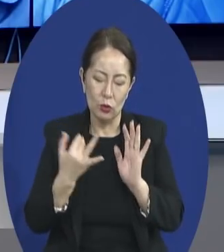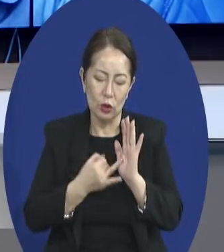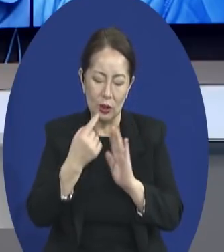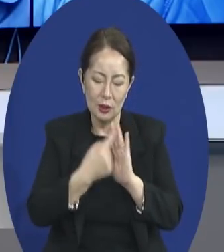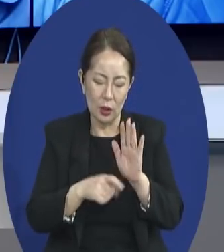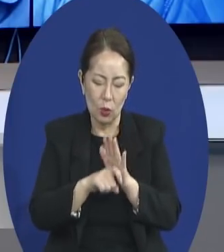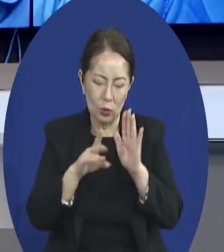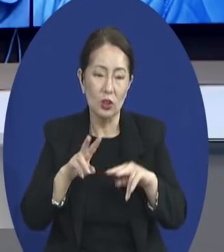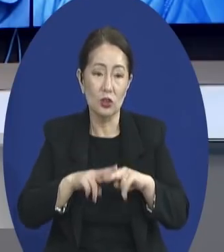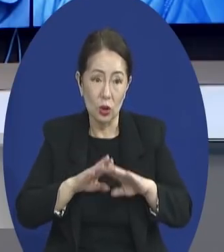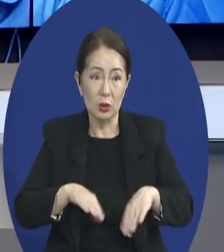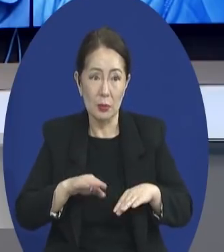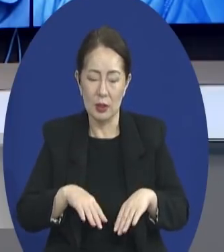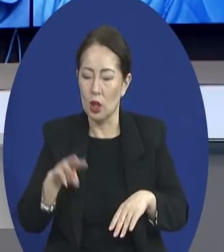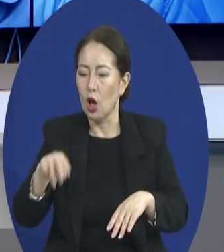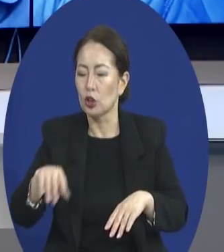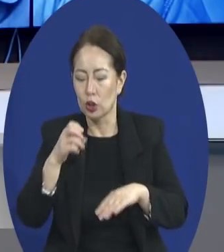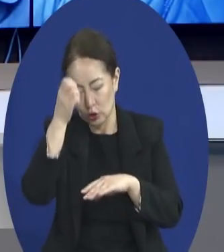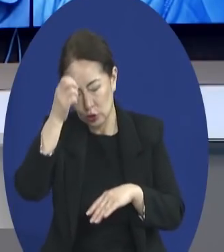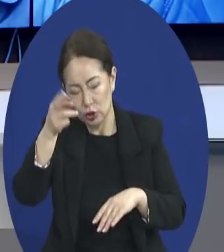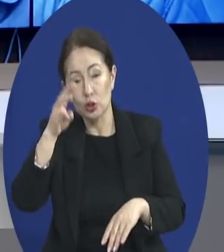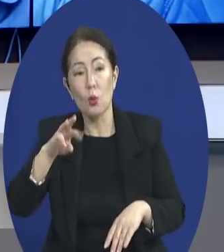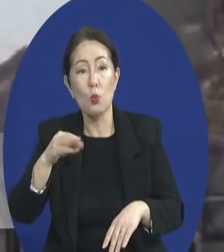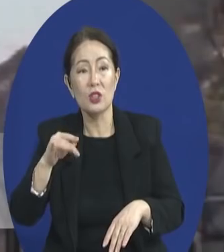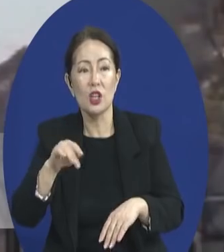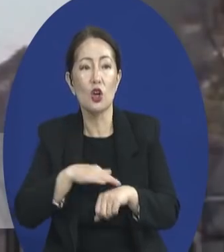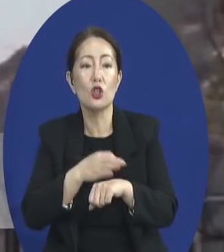одоогийн ерөнхийлөгч Мун Жэ-ин өршөөл үзүүлэн сул болсон юм.